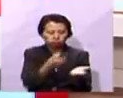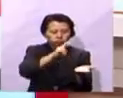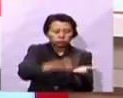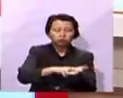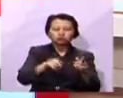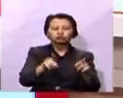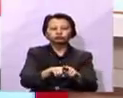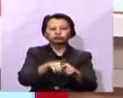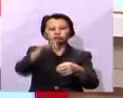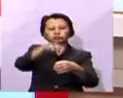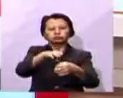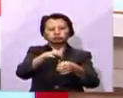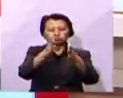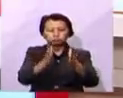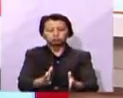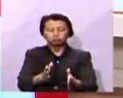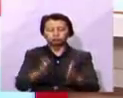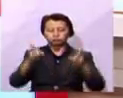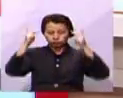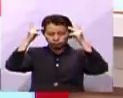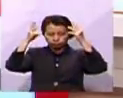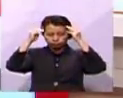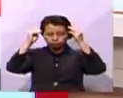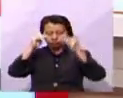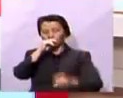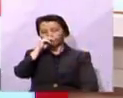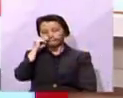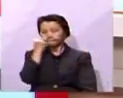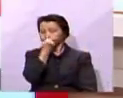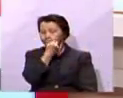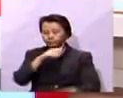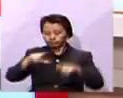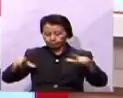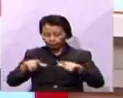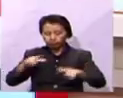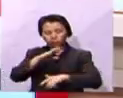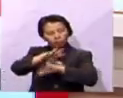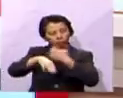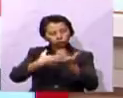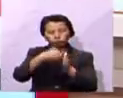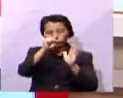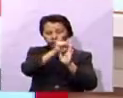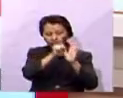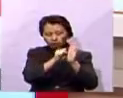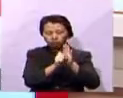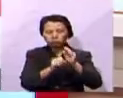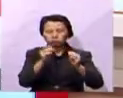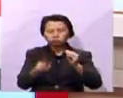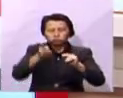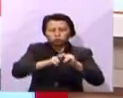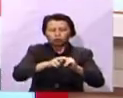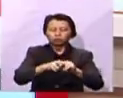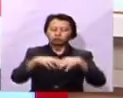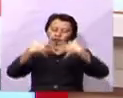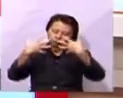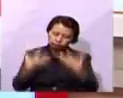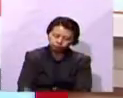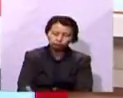mendaftar sebagai pengundi. Bagi Perdana Menteri Datuk Seri Najib Tun Razak, pelaksanaan kesemua syarat tambahan itu hanya membebankan